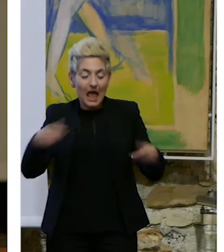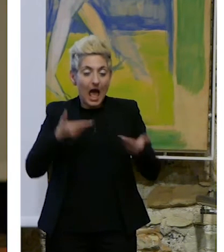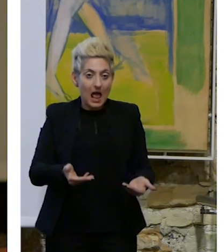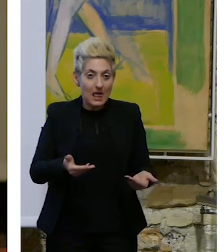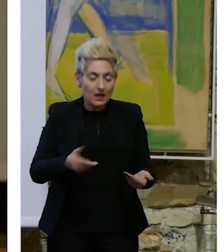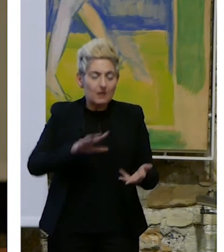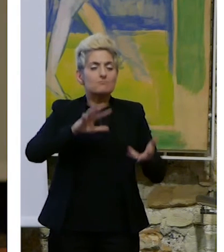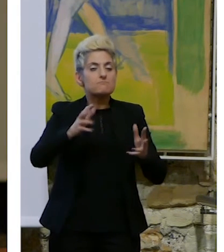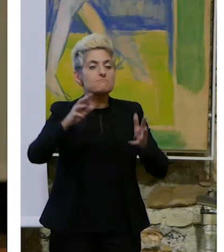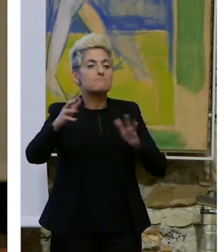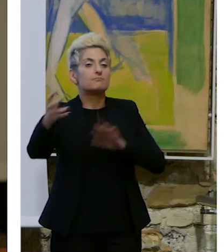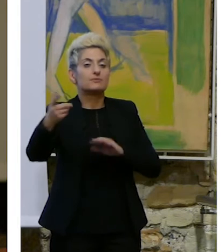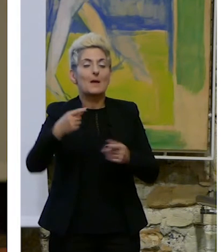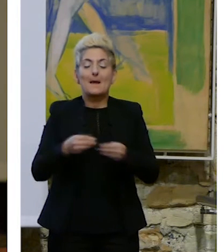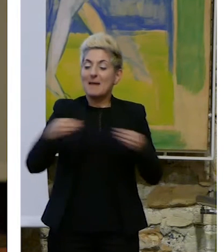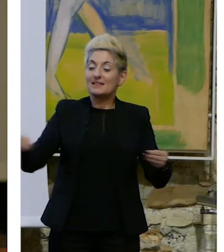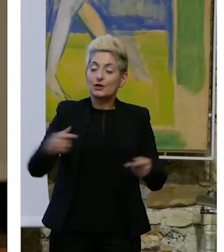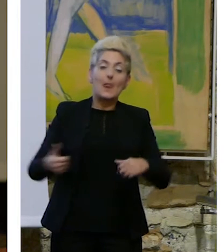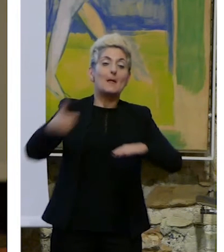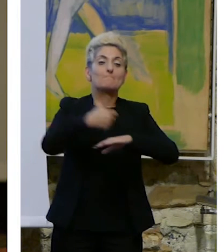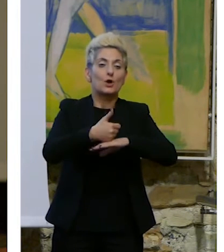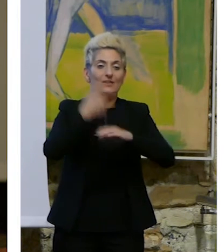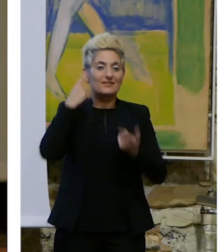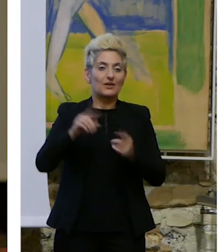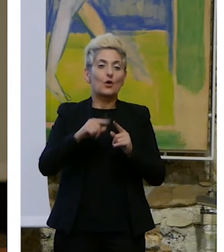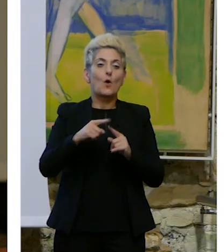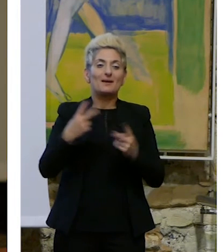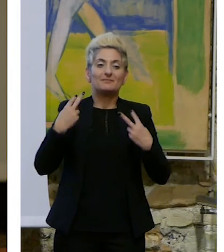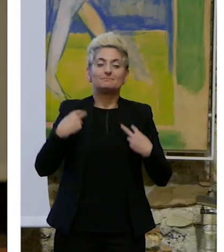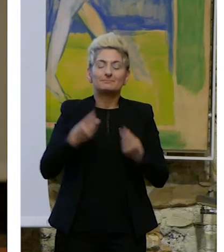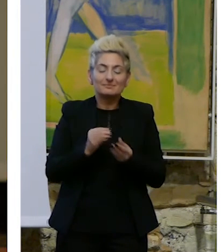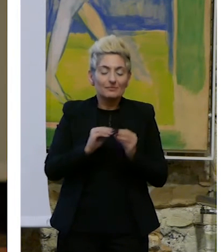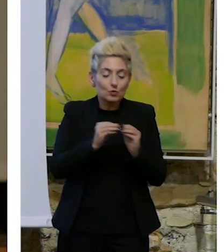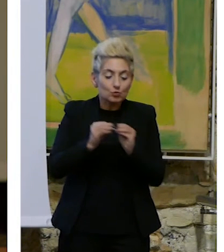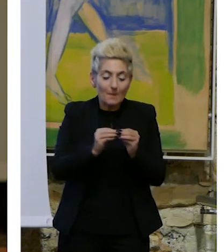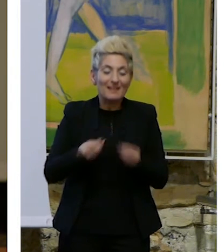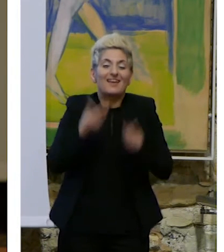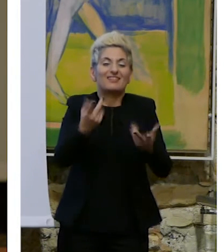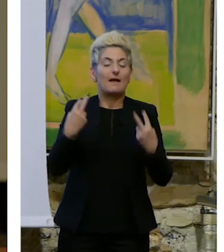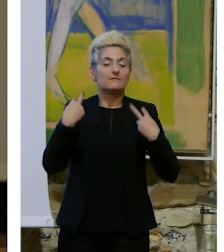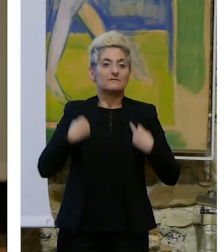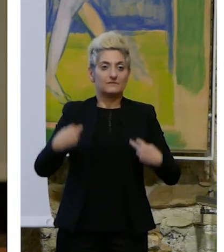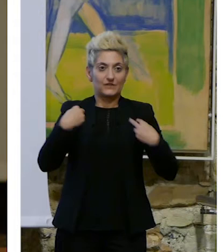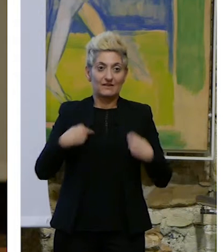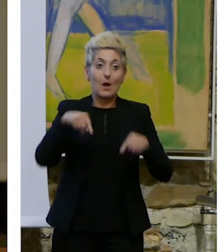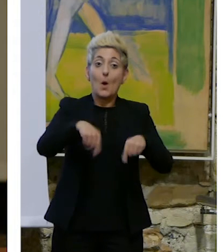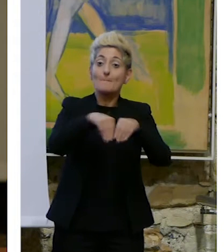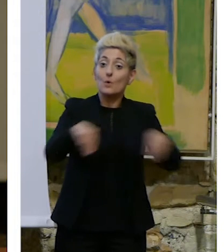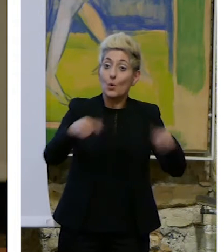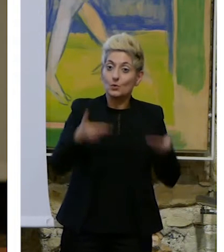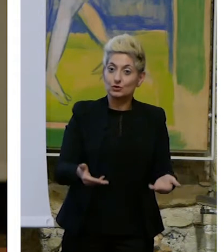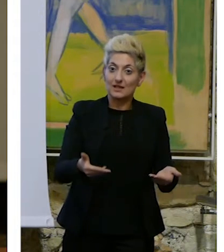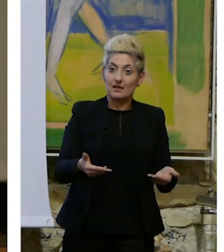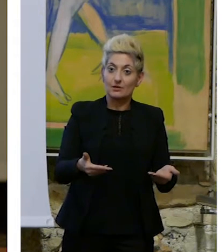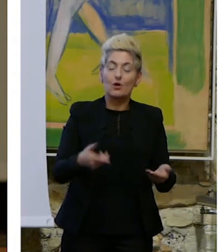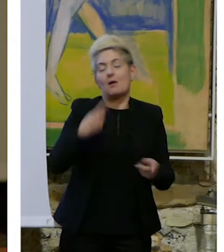avete diventino materiali protagonisti di momenti di vitalità. Allora, il museo ha bisogno di avere quindi la sua